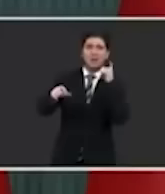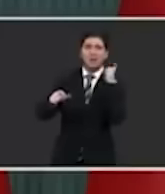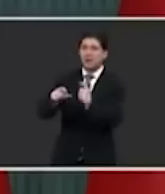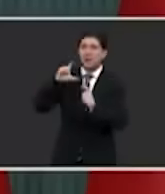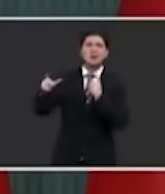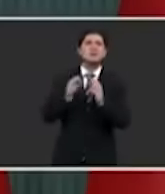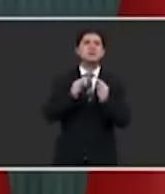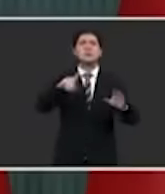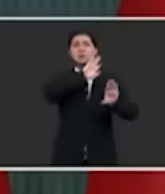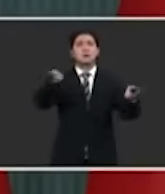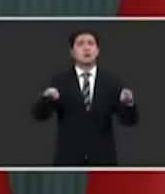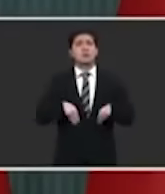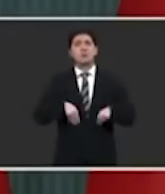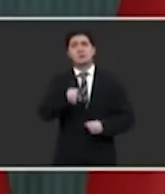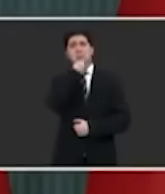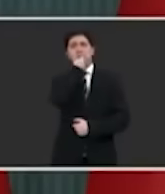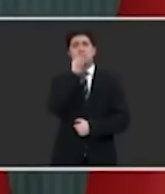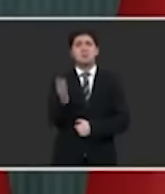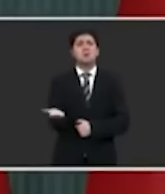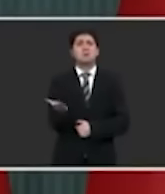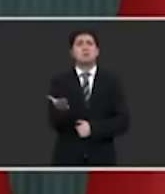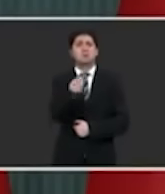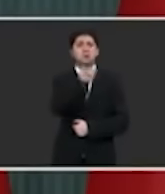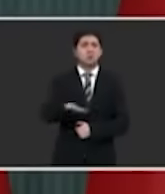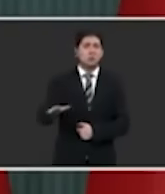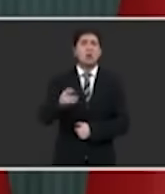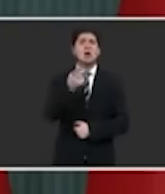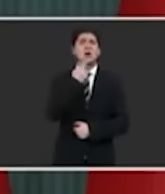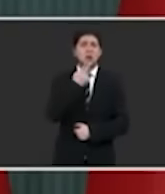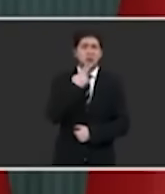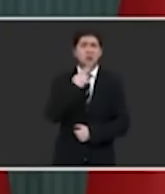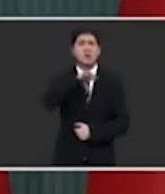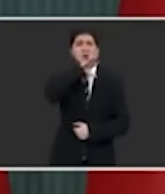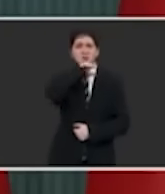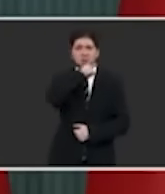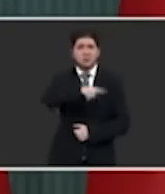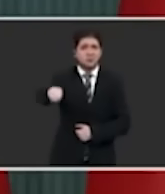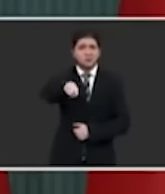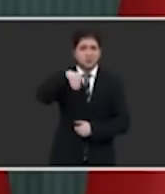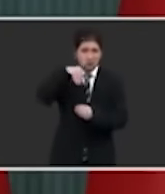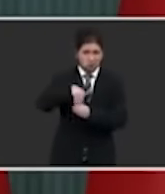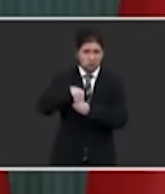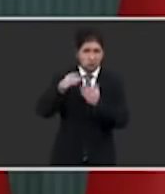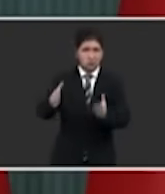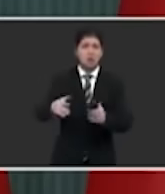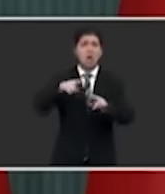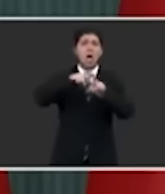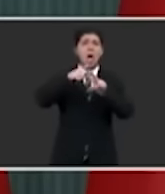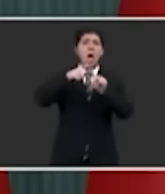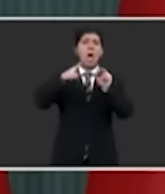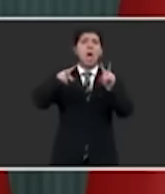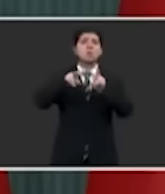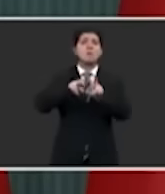gelmiyor. Çocuklara, kadınlara ve yaşlılara karşı atom bombası